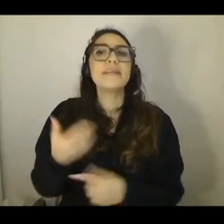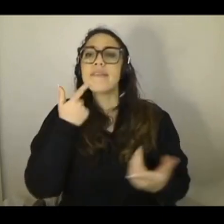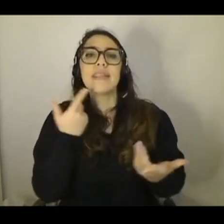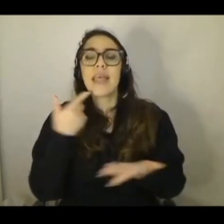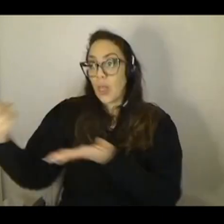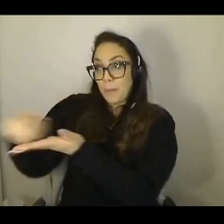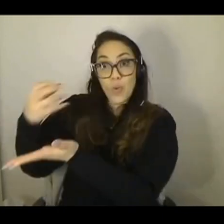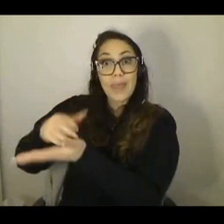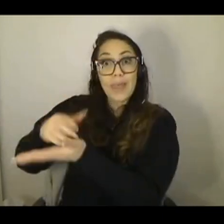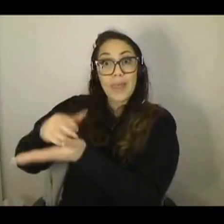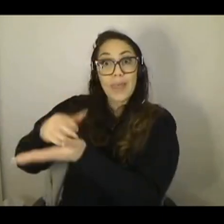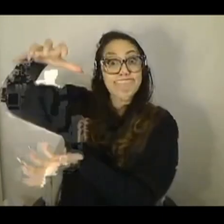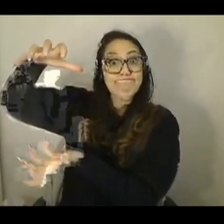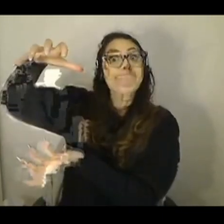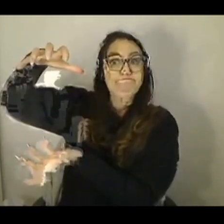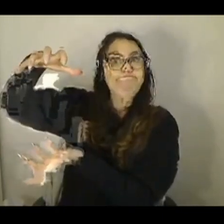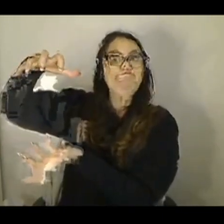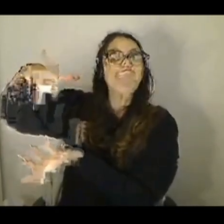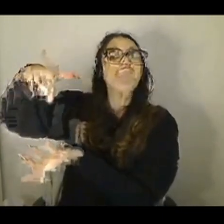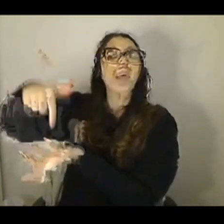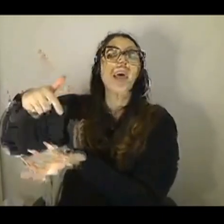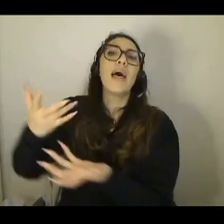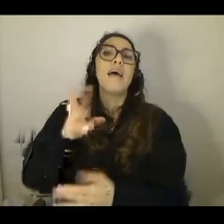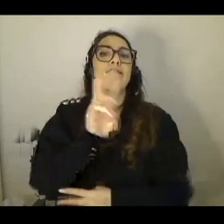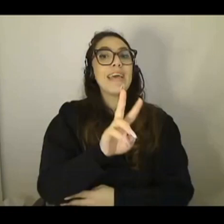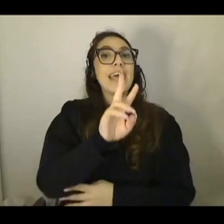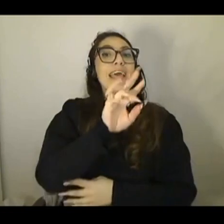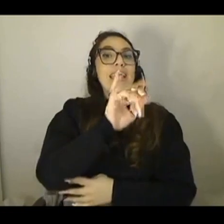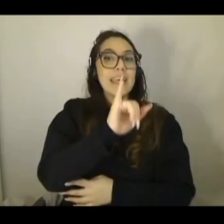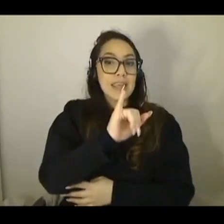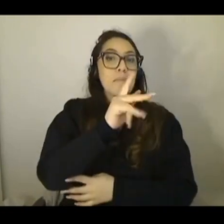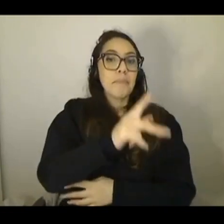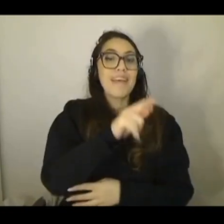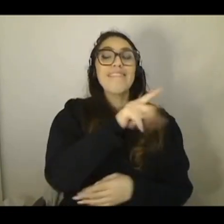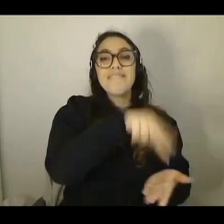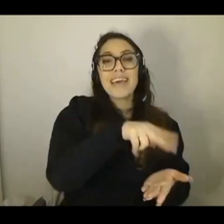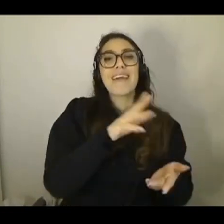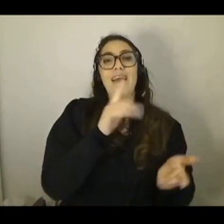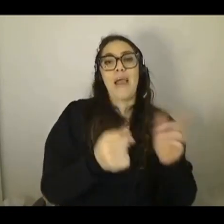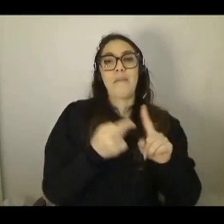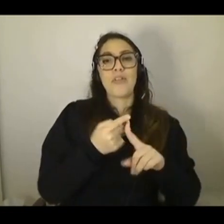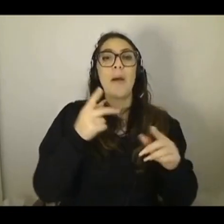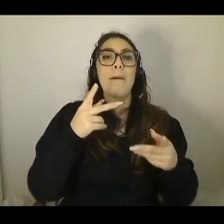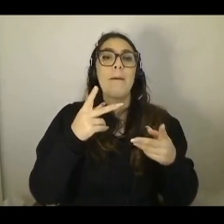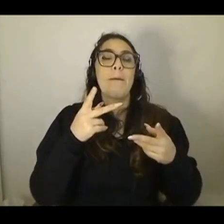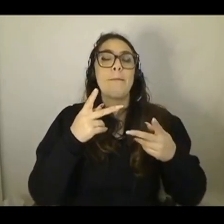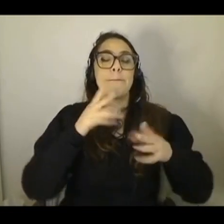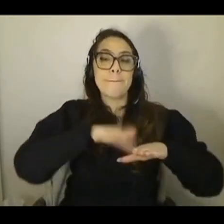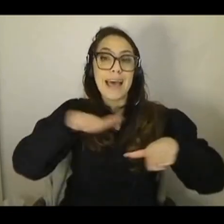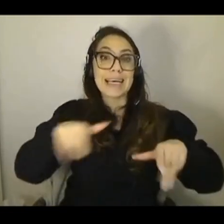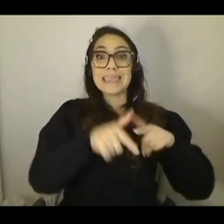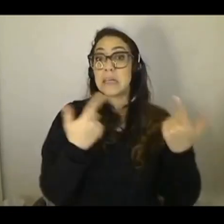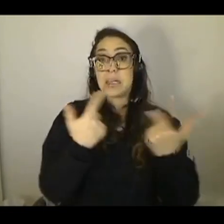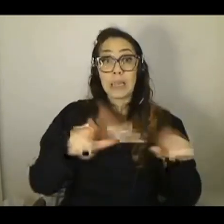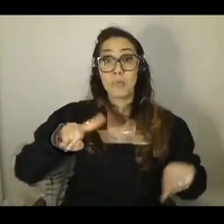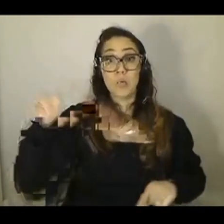qu'elle est en open data. D'ailleurs, virée importante parking est en open data également. Hein, c'est-à-dire que toutes les datas sont libres, libres de droit pour tout le monde. Et on